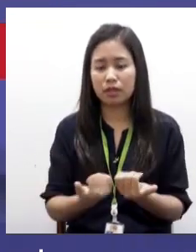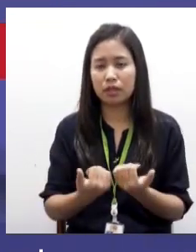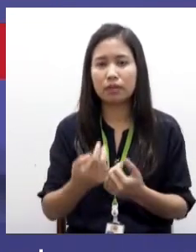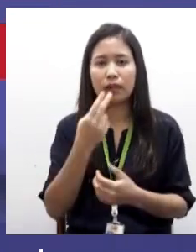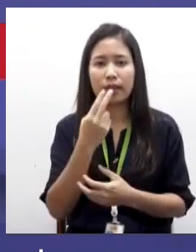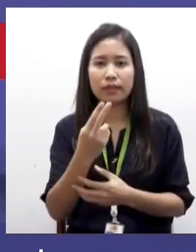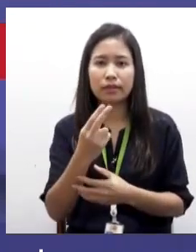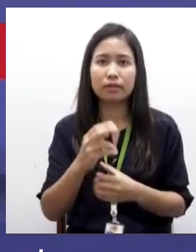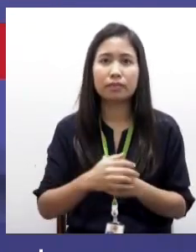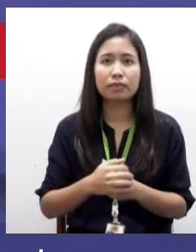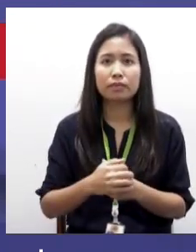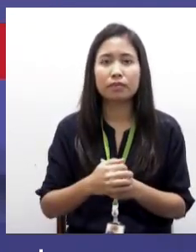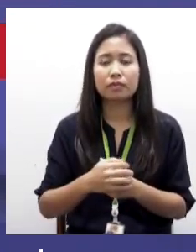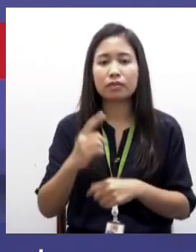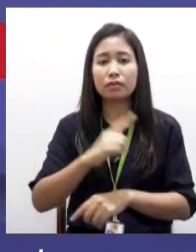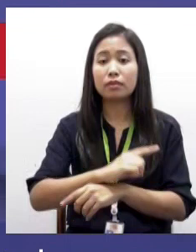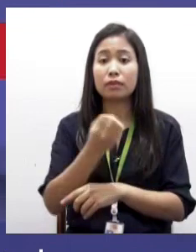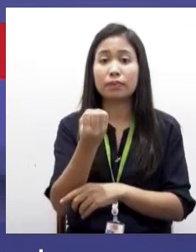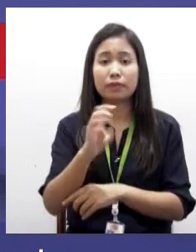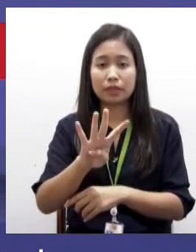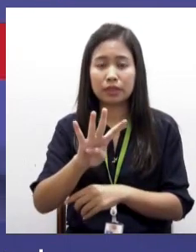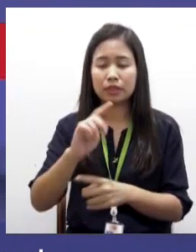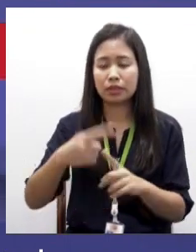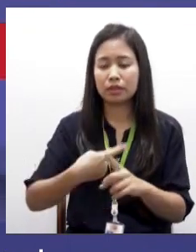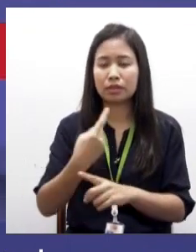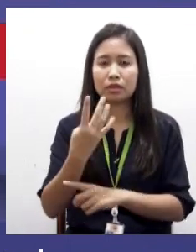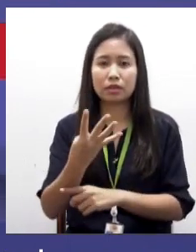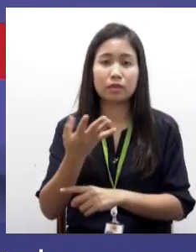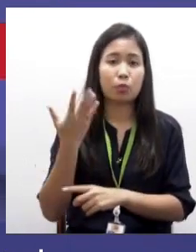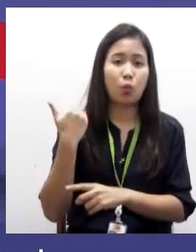จะเอาประชาชนในประเทศที่ใกล้เคียงกับประเทศไทยวันนี้นะวันที่14เมษายน2563